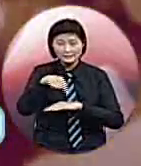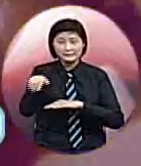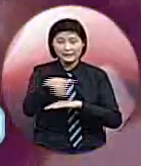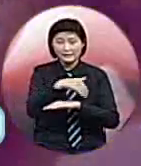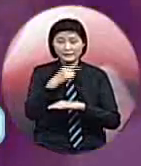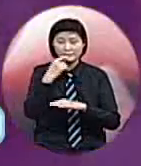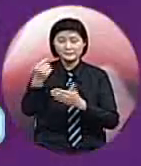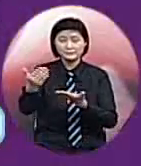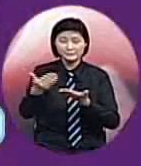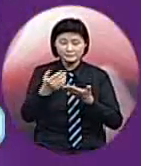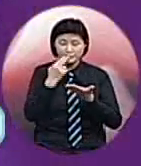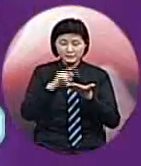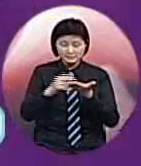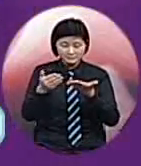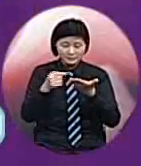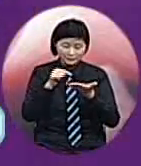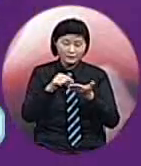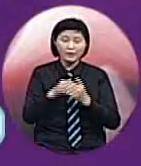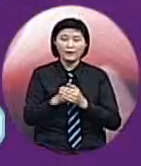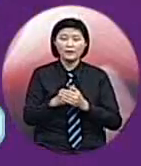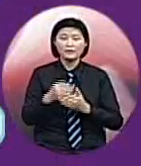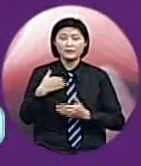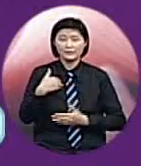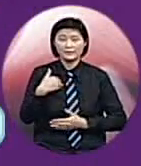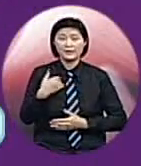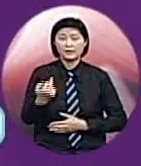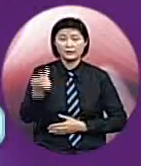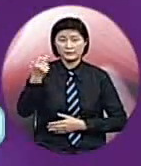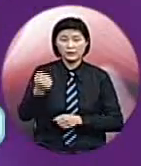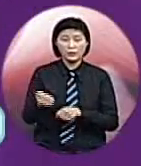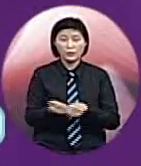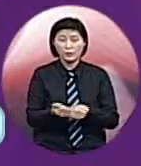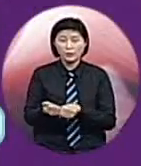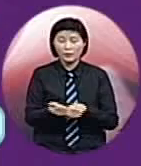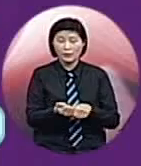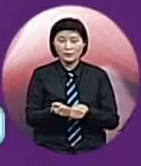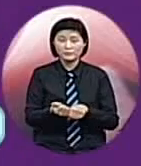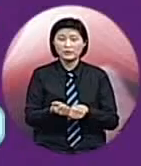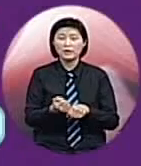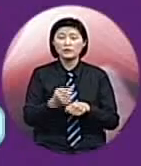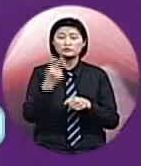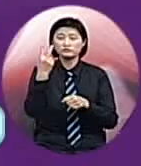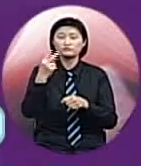오셨더래요. 네. 우리 형님은 골프를 하루에 두 바퀴를 돌아버린대.